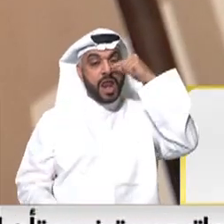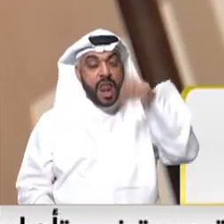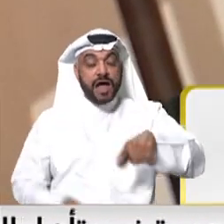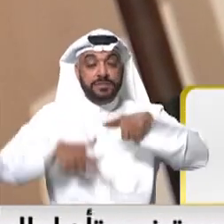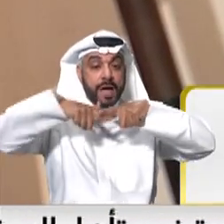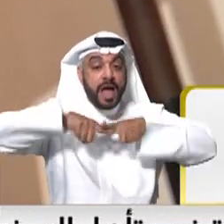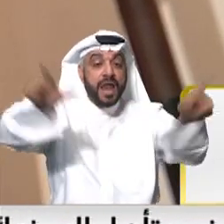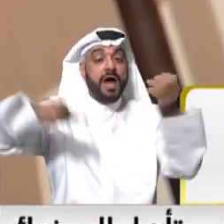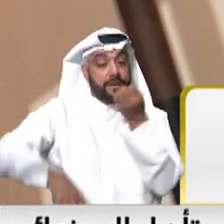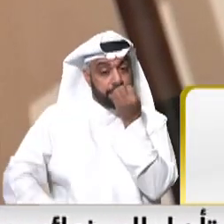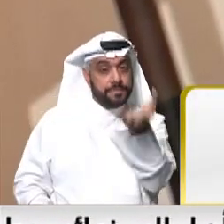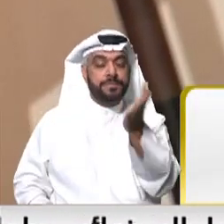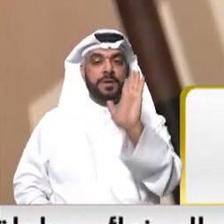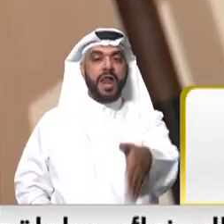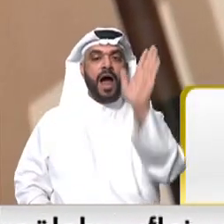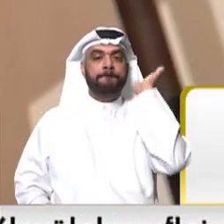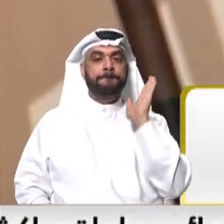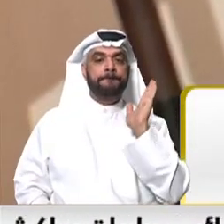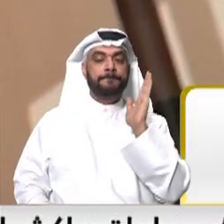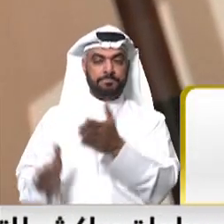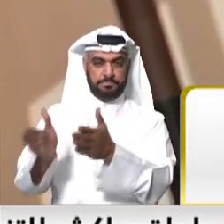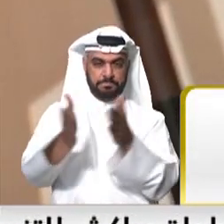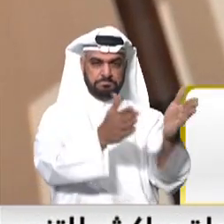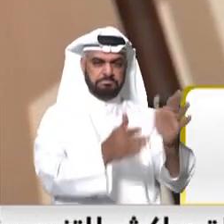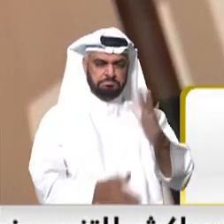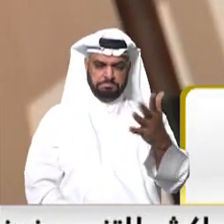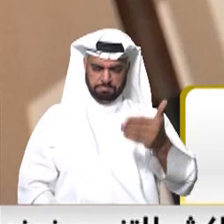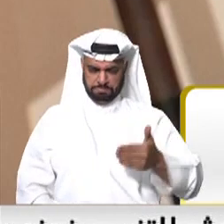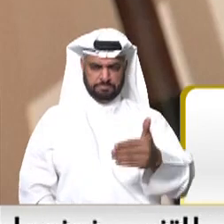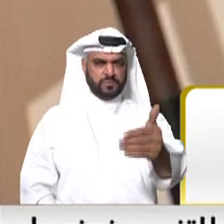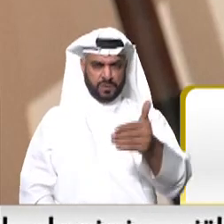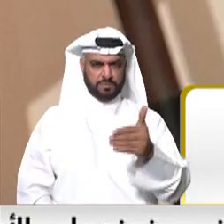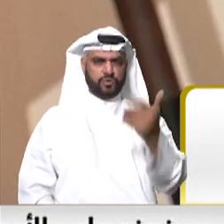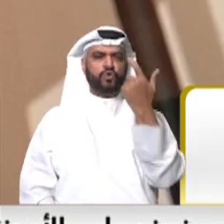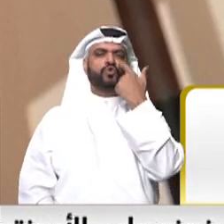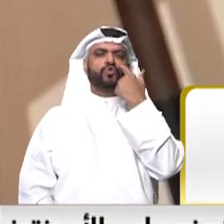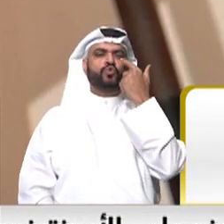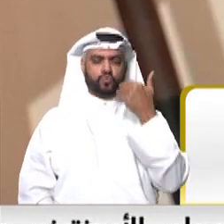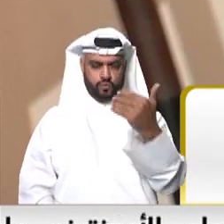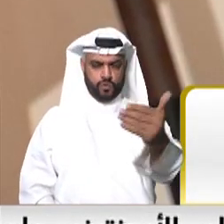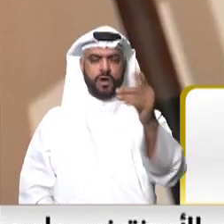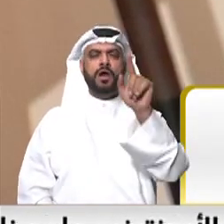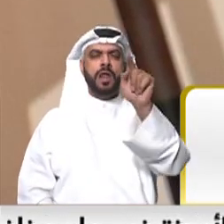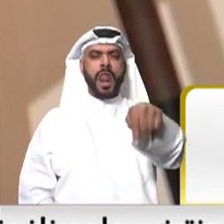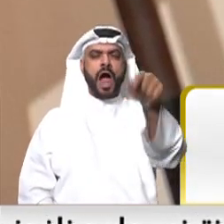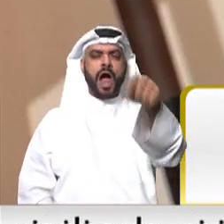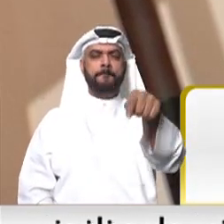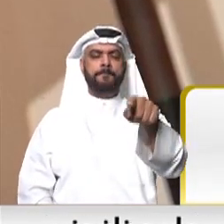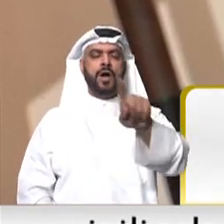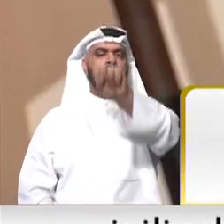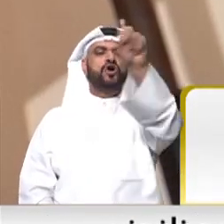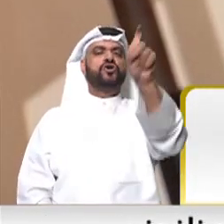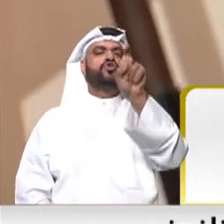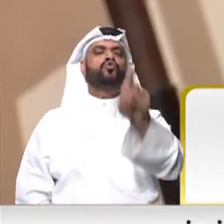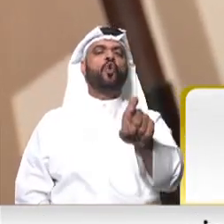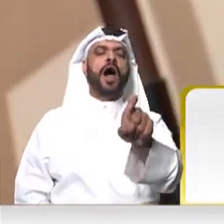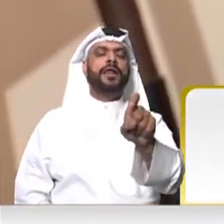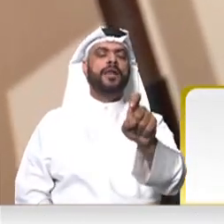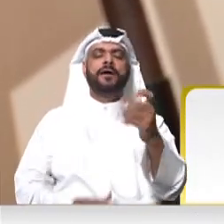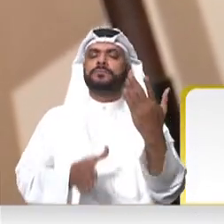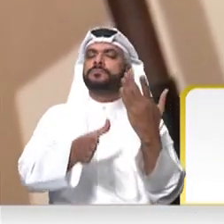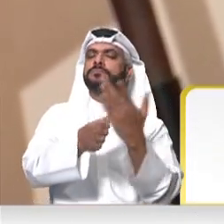الإعلان عن هذه الإجراءات. أنا لا أستبعد أي شيء في ذلك أو خارجه. سيكون هذا سؤالا حول ما إذا